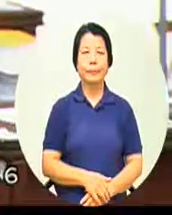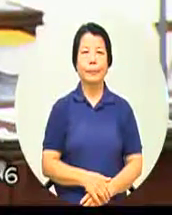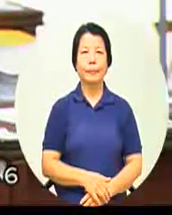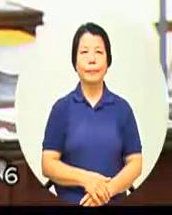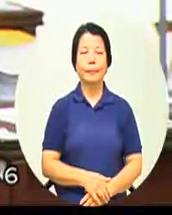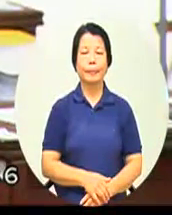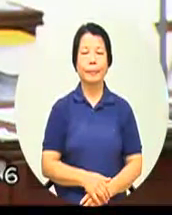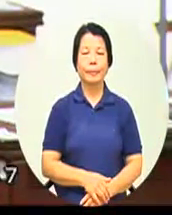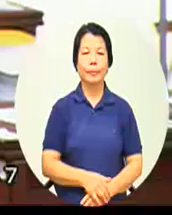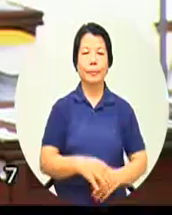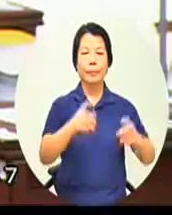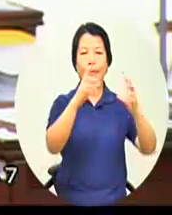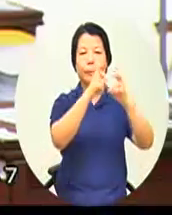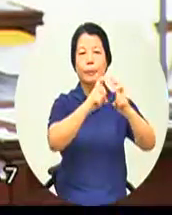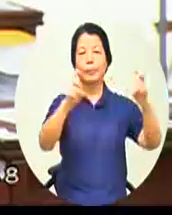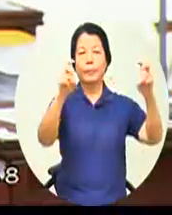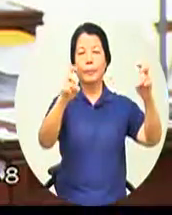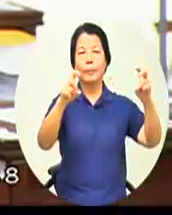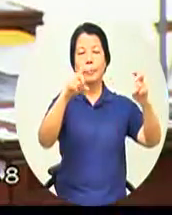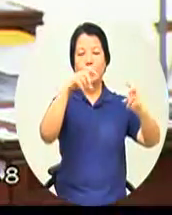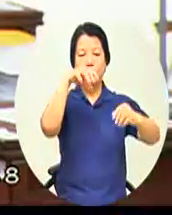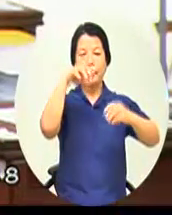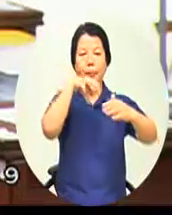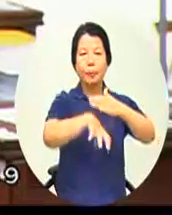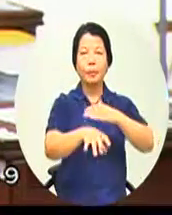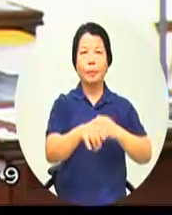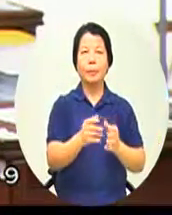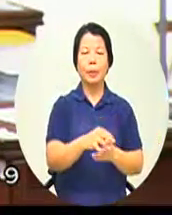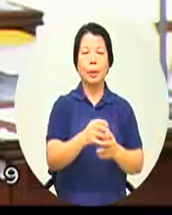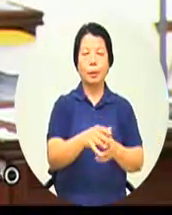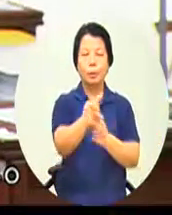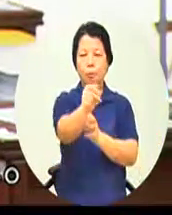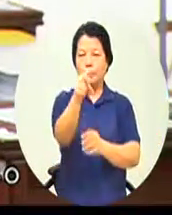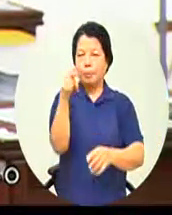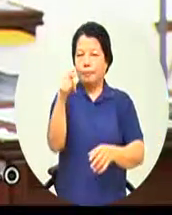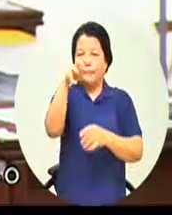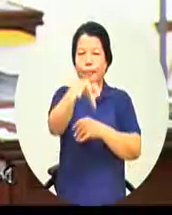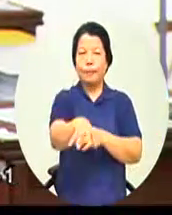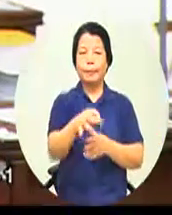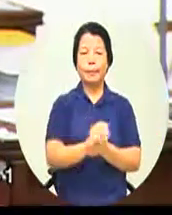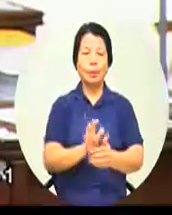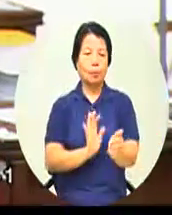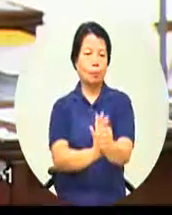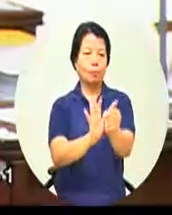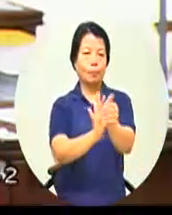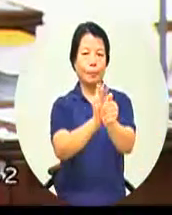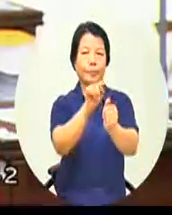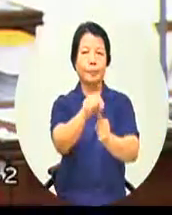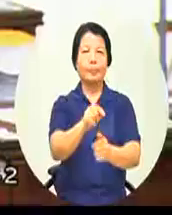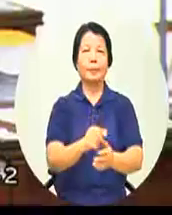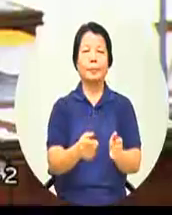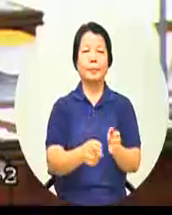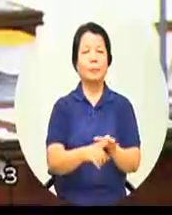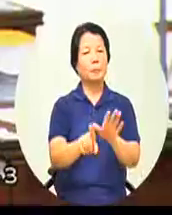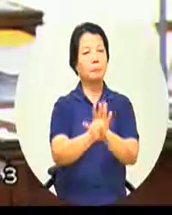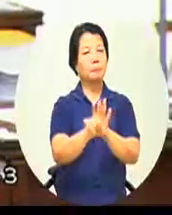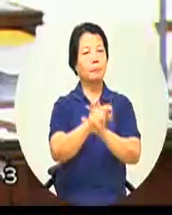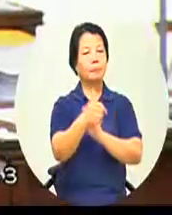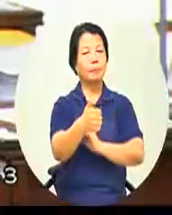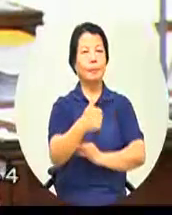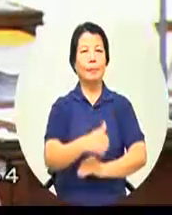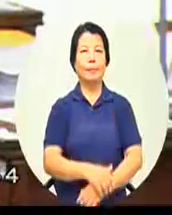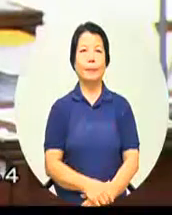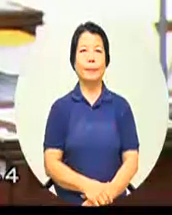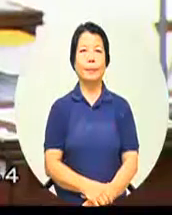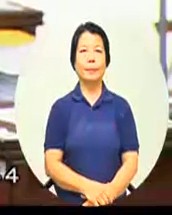的庙寺的头前啦吼，还是讲咱较偏僻的所在嘞，对不对吼？来推广嘞这一方面的文化，对不对吼？